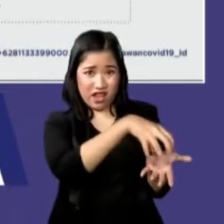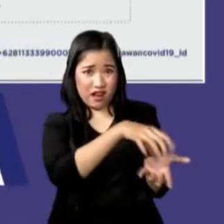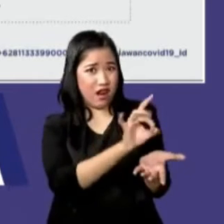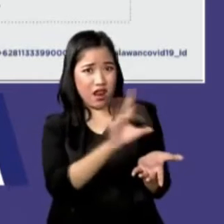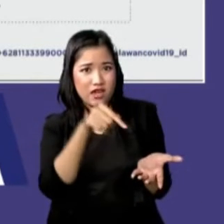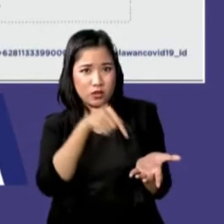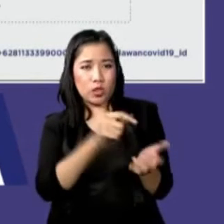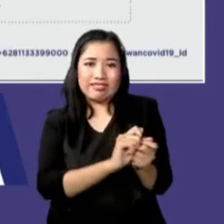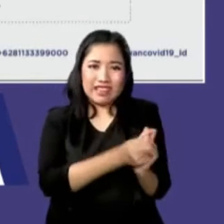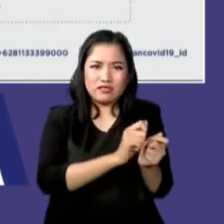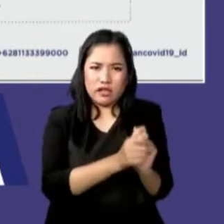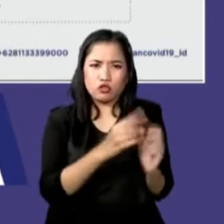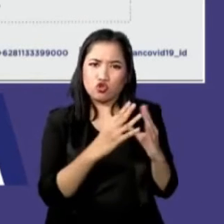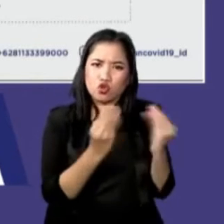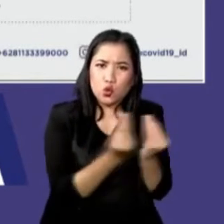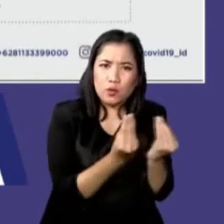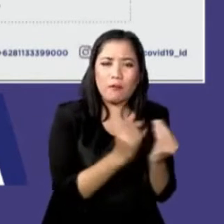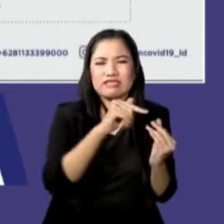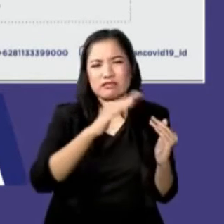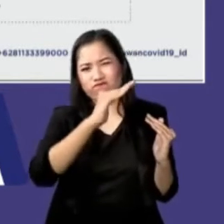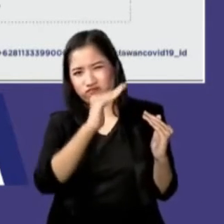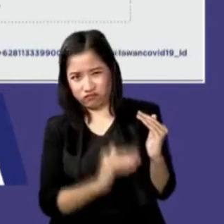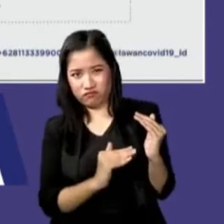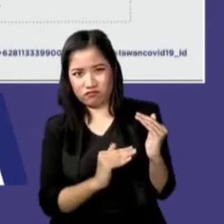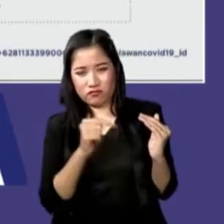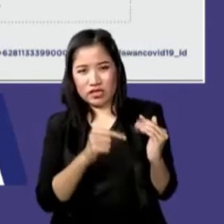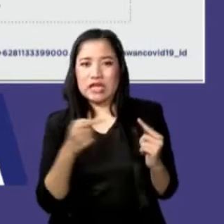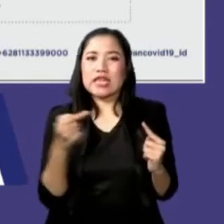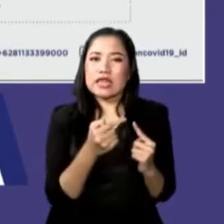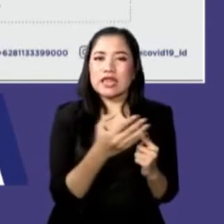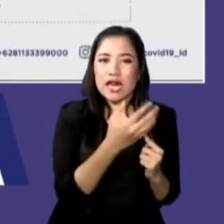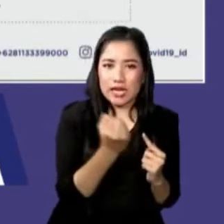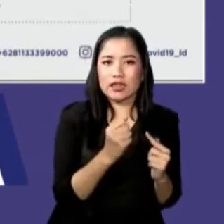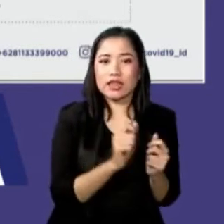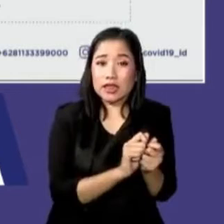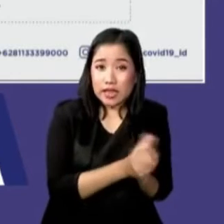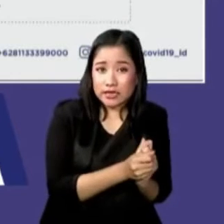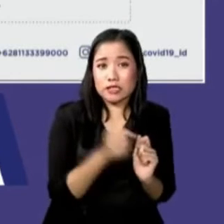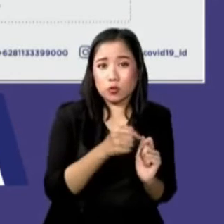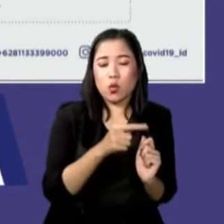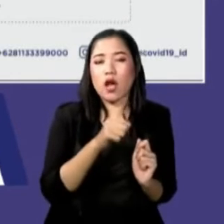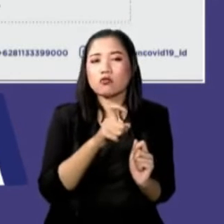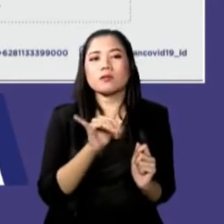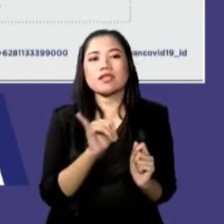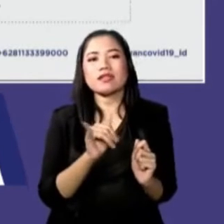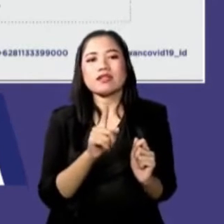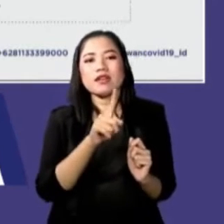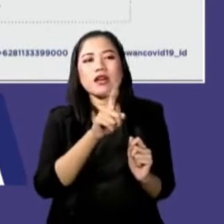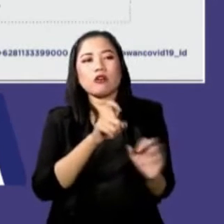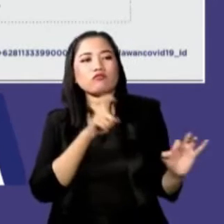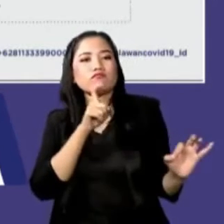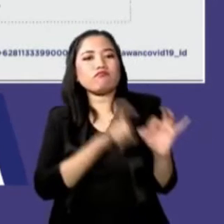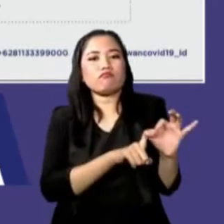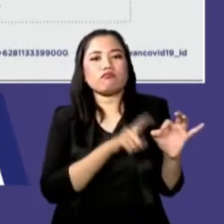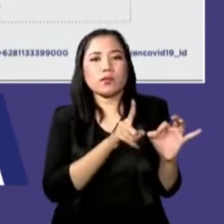testingnya masih jauh dari target WHO. Mohon target testing WHO ini dapat dijadikan acuan oleh setiap